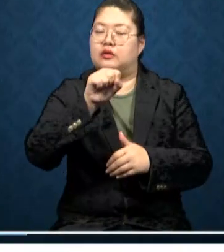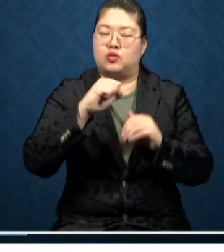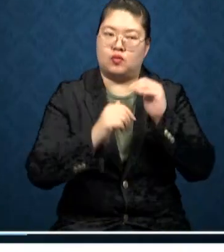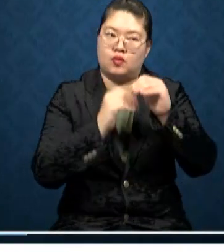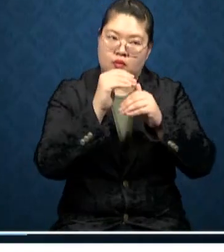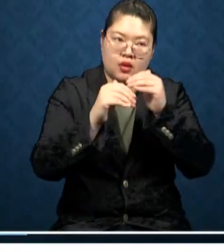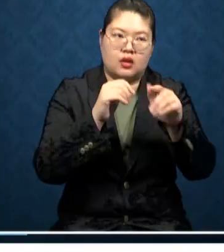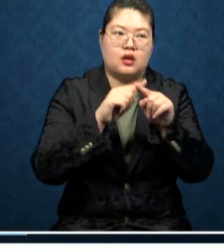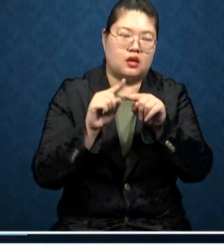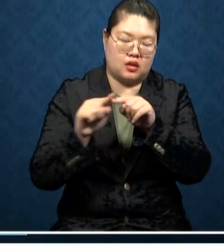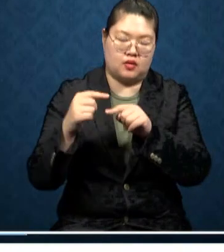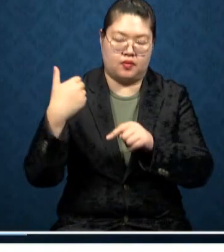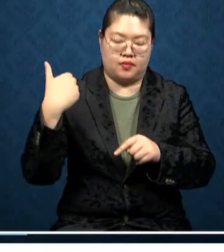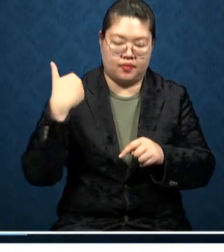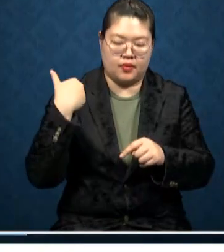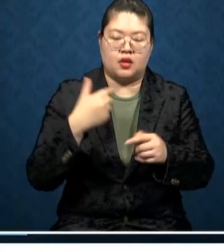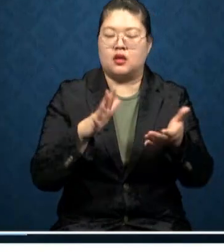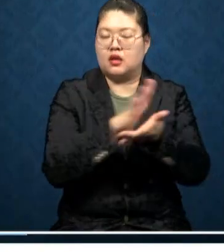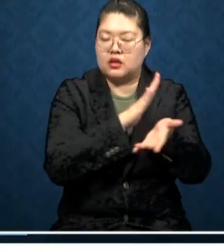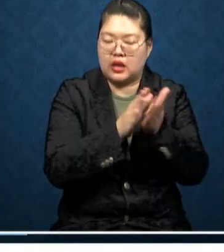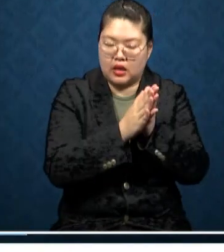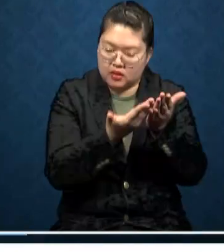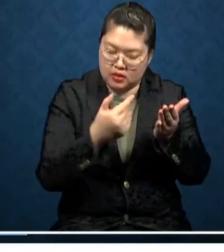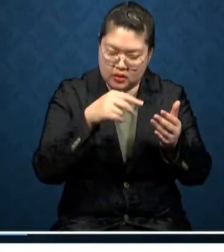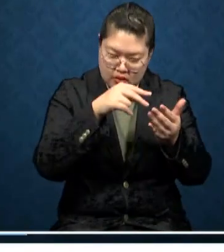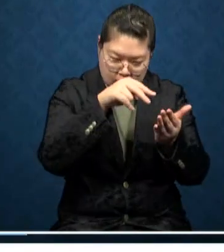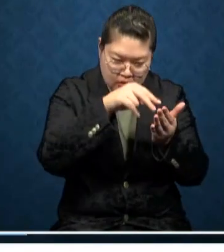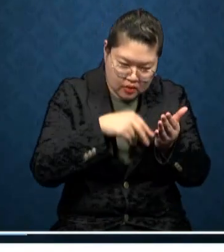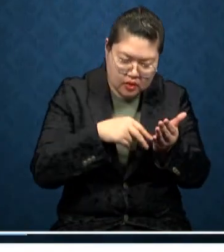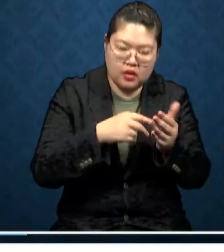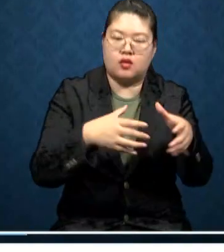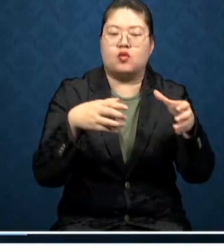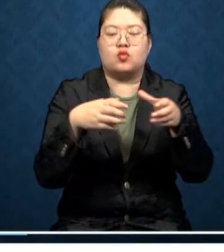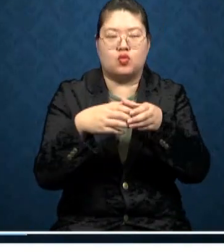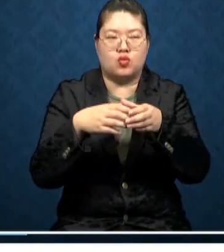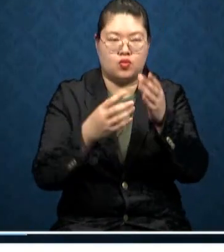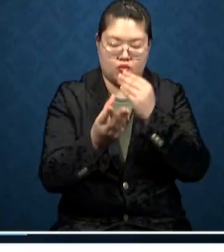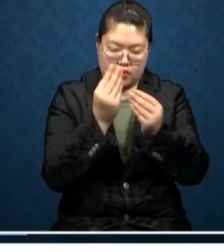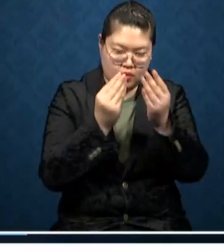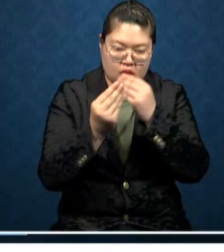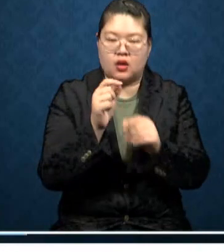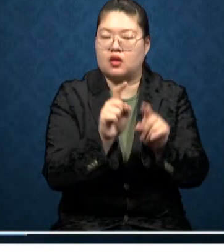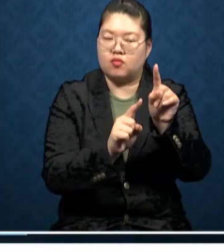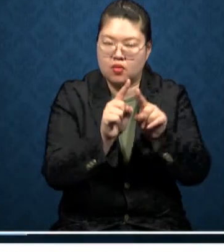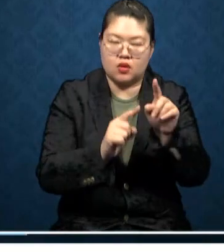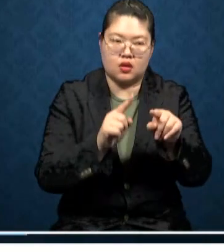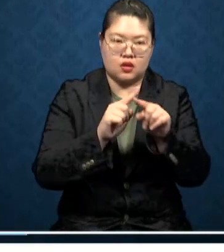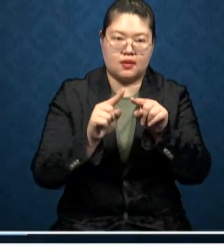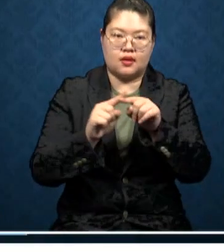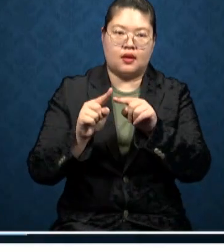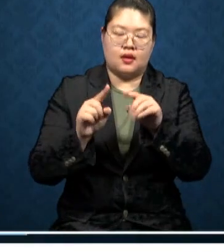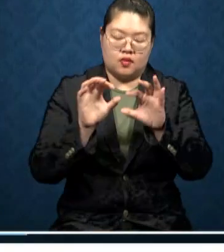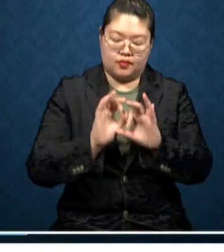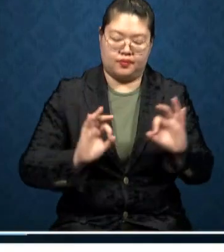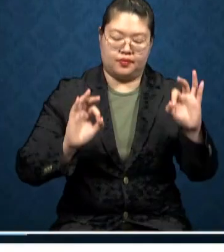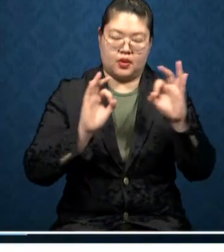สื่อที่จะใช้ห้วงเวลาและความเหมาะสมกับกลุ่มและระดับบุคคลที่เข้ามาร่วมรวมทั้งการประเมินผลเพื่อเป็นหลักในการเผย